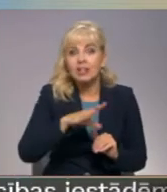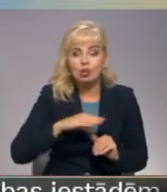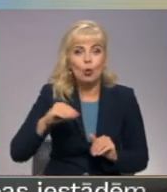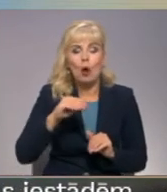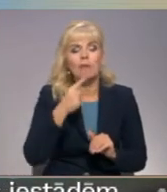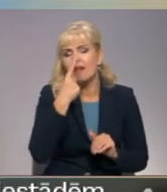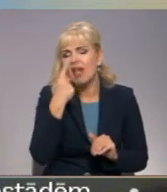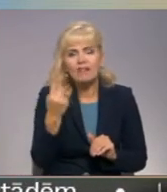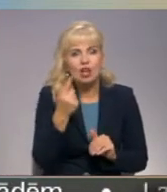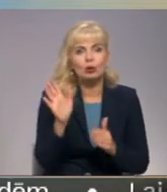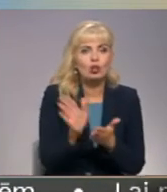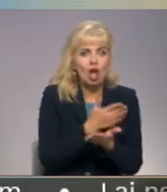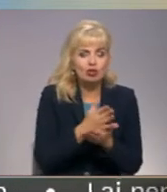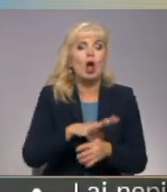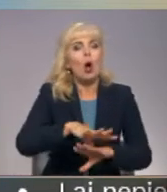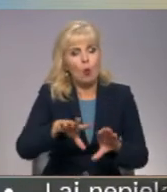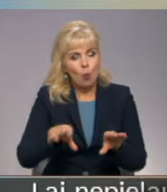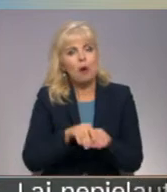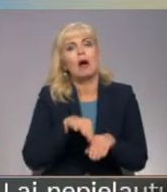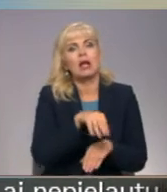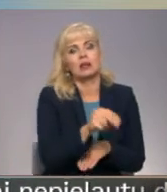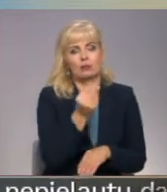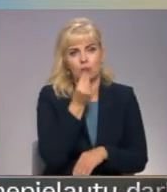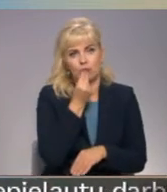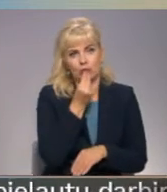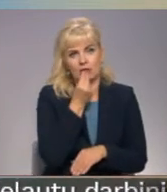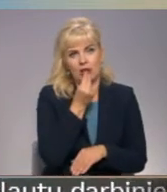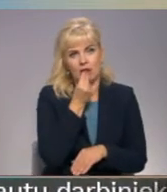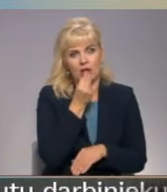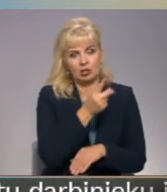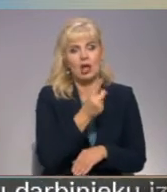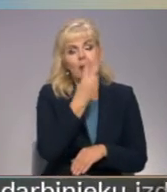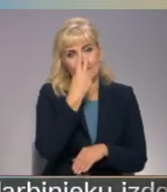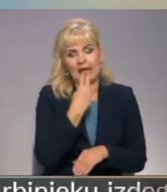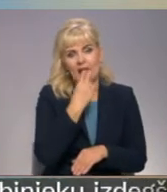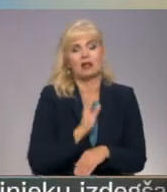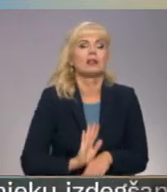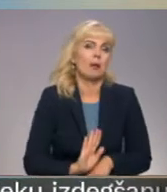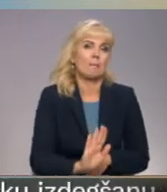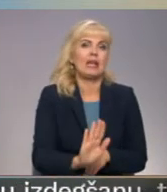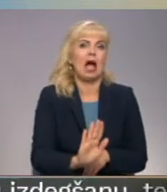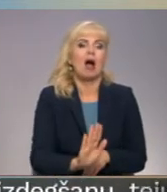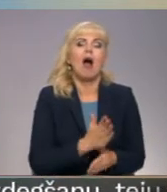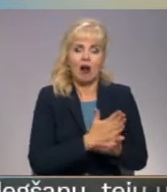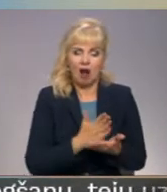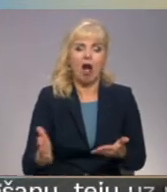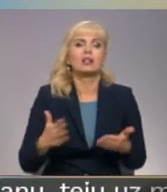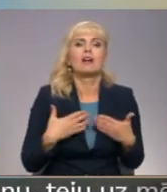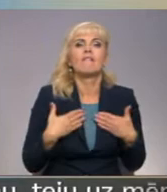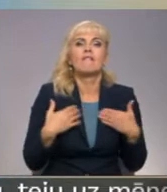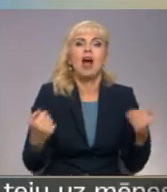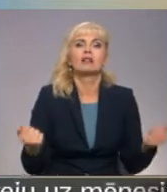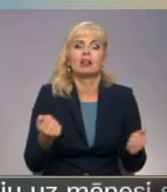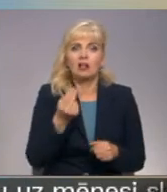nevien nešķirojot, aiziet kopīgās pusdienās, un viņus pieradina pie kārtīgi veselīga